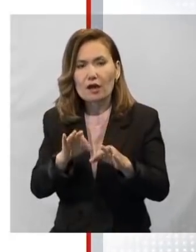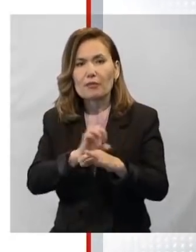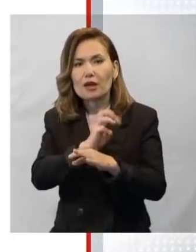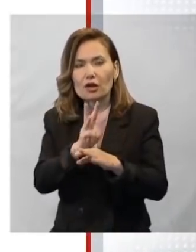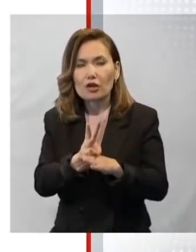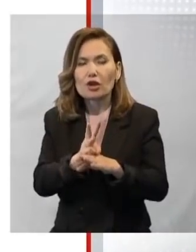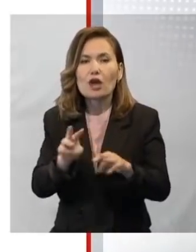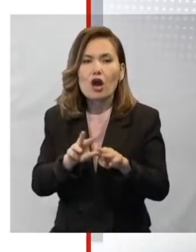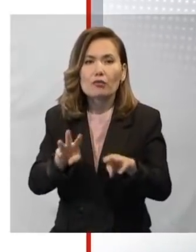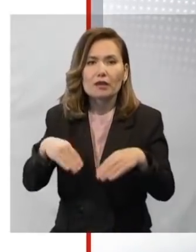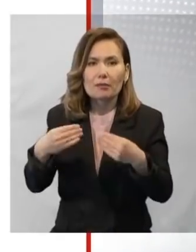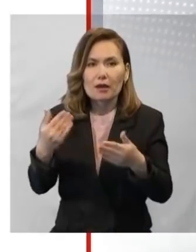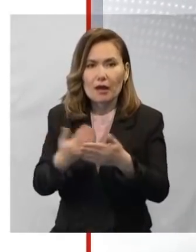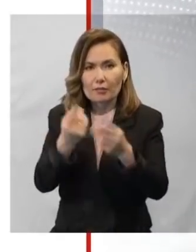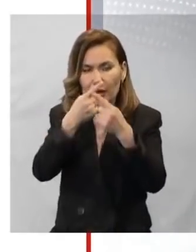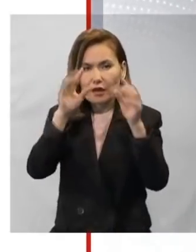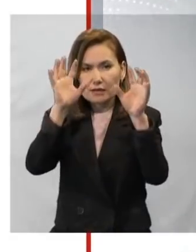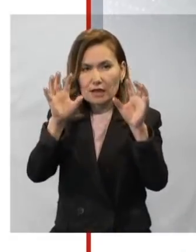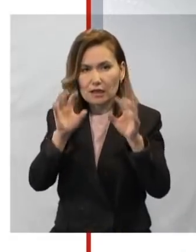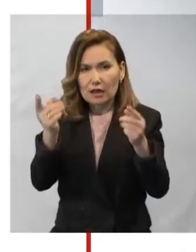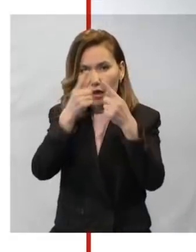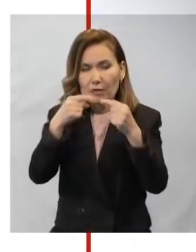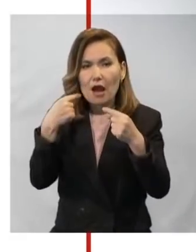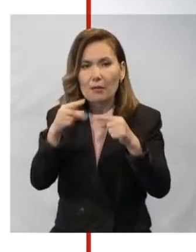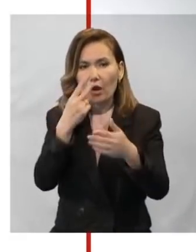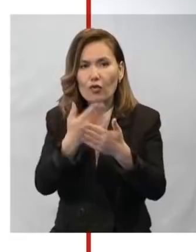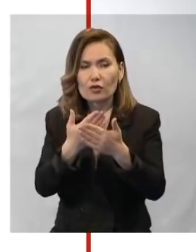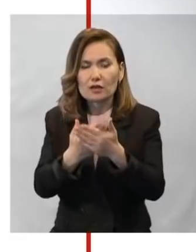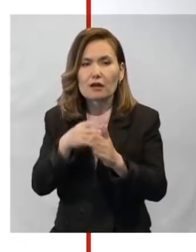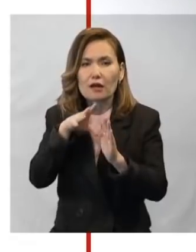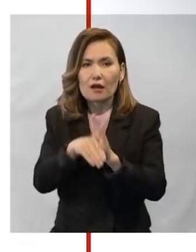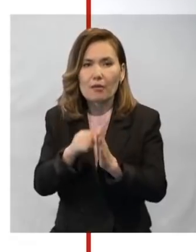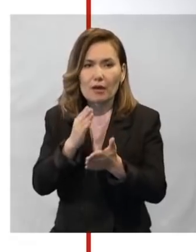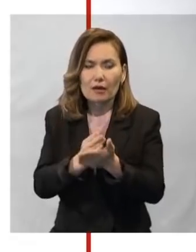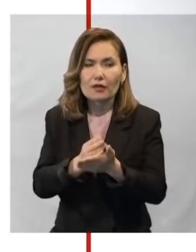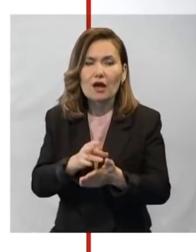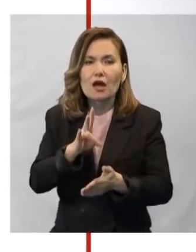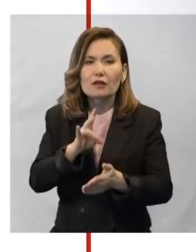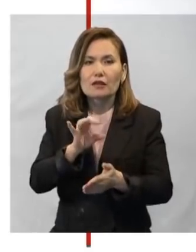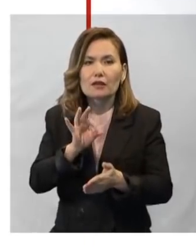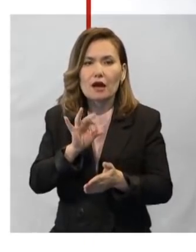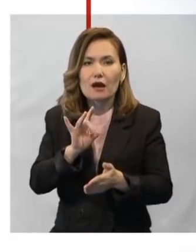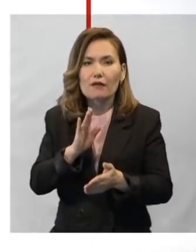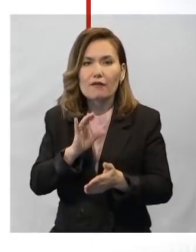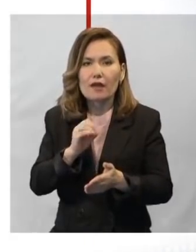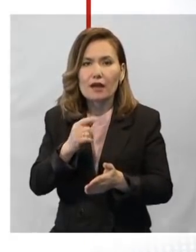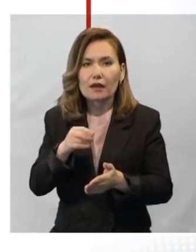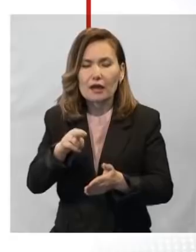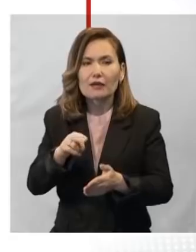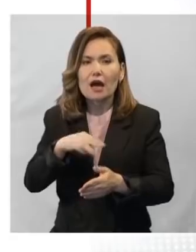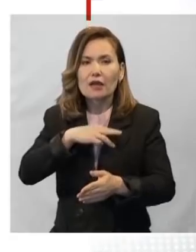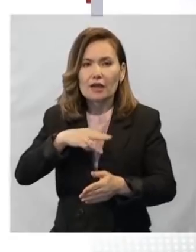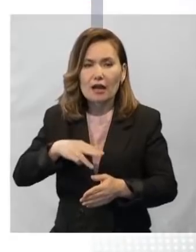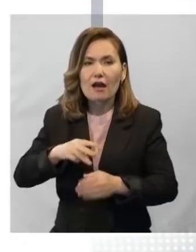үкіметтің берген мәліметі, заңдарды жариялау және тағы да басқа көрсеткіштер ескерілген. Ал Норвегия, Дания